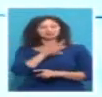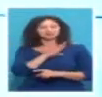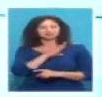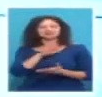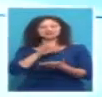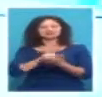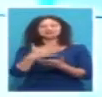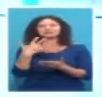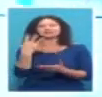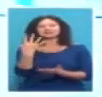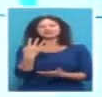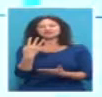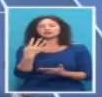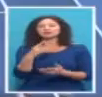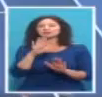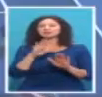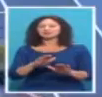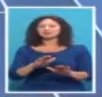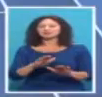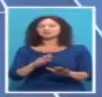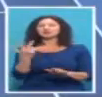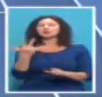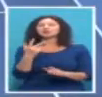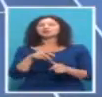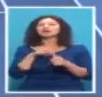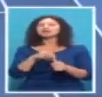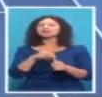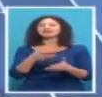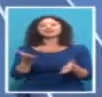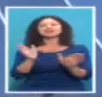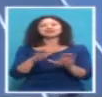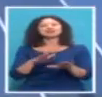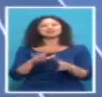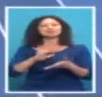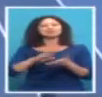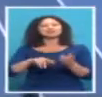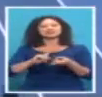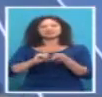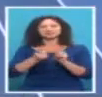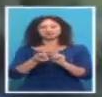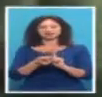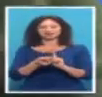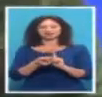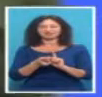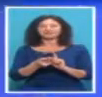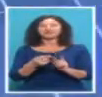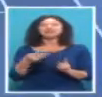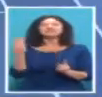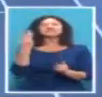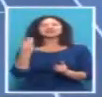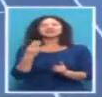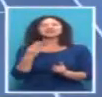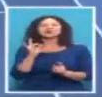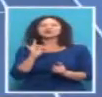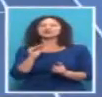занимая 54-ю строчку. Тройка лидеров осталась без изменений. Испанец Рафаэль Надаль, серб Новак Джокович и швейцарец Роджер